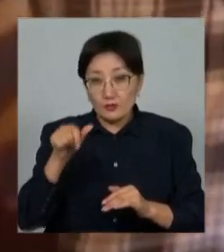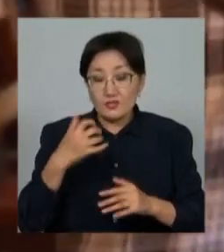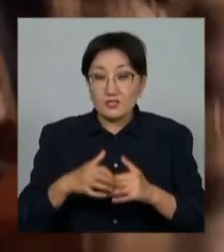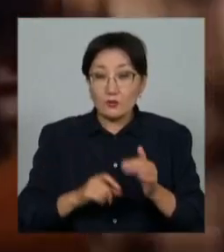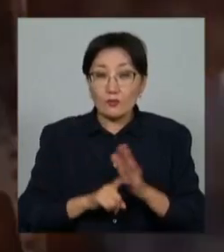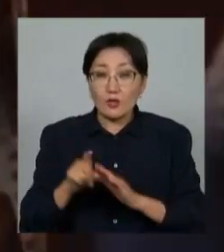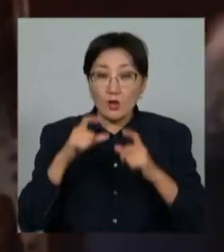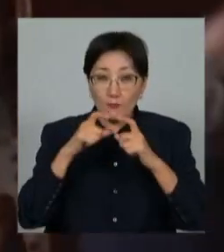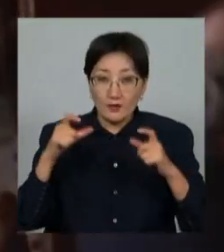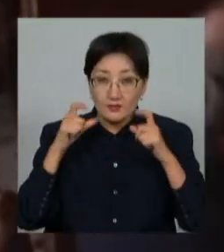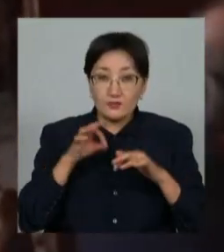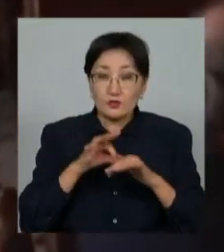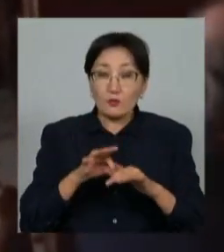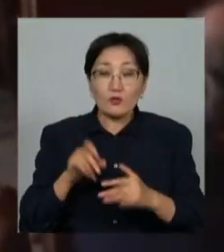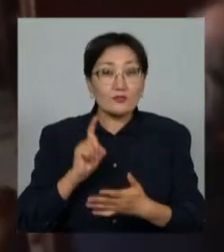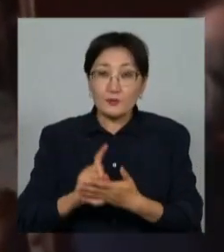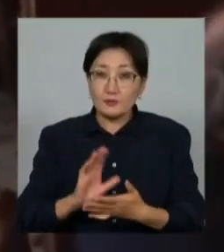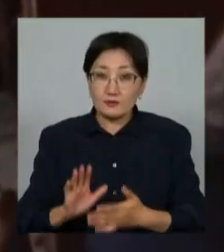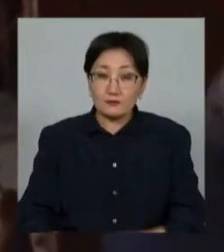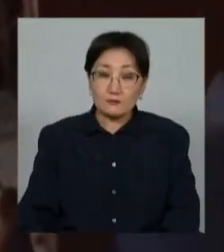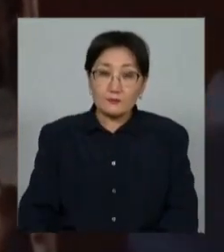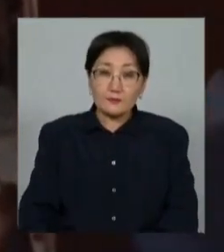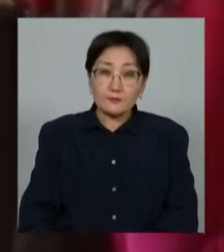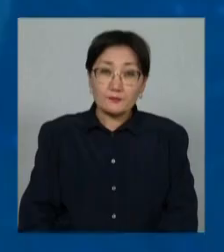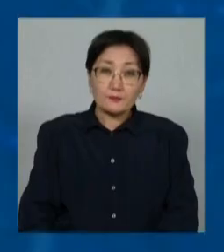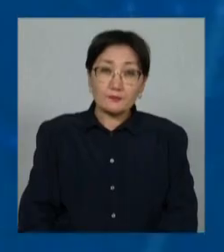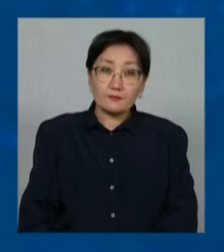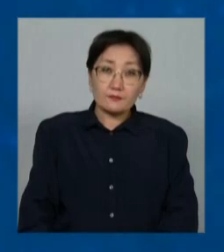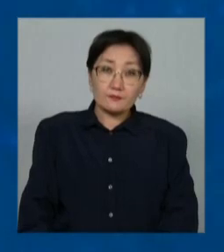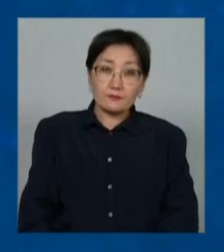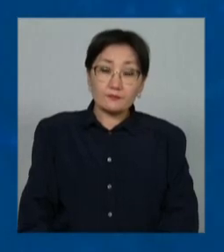елде маска тағу міндеттелмейді.